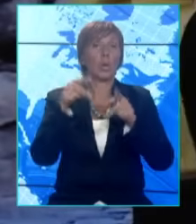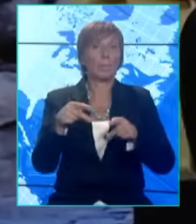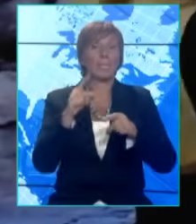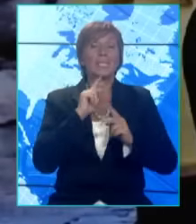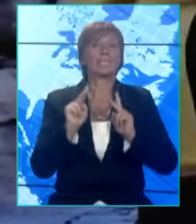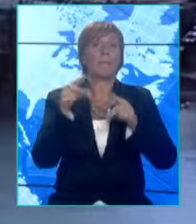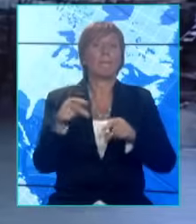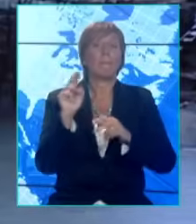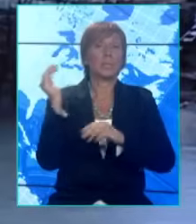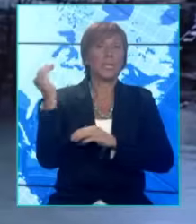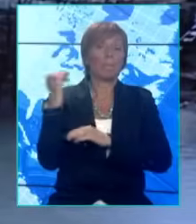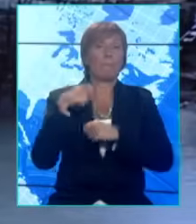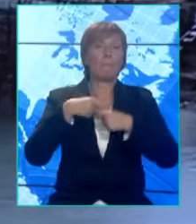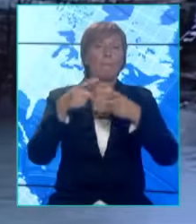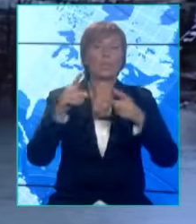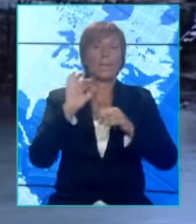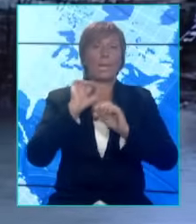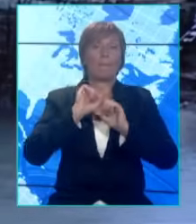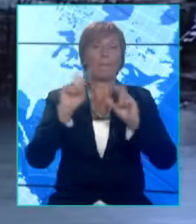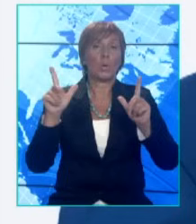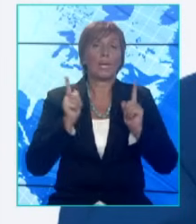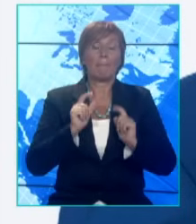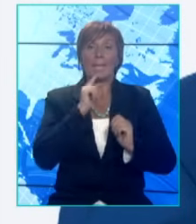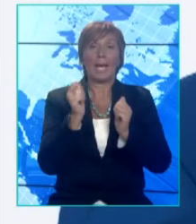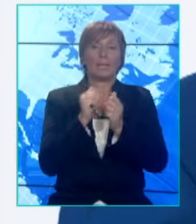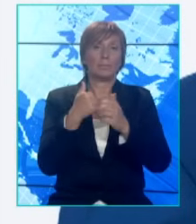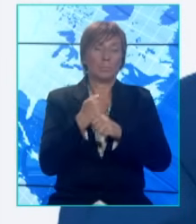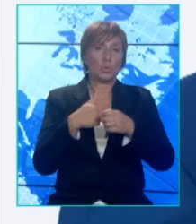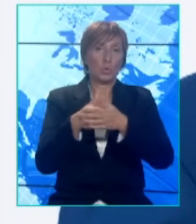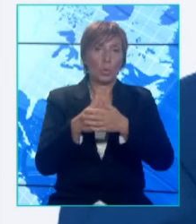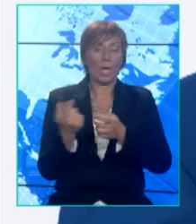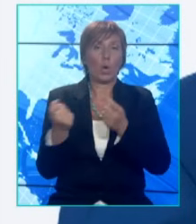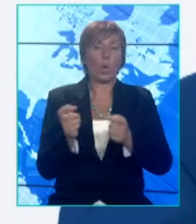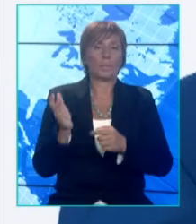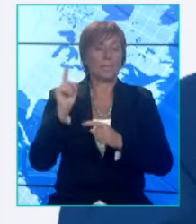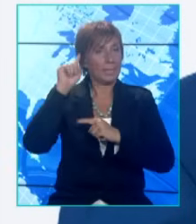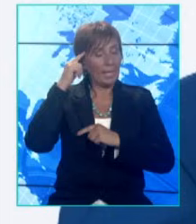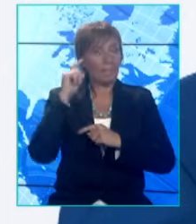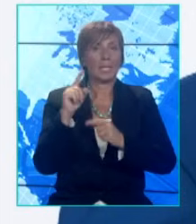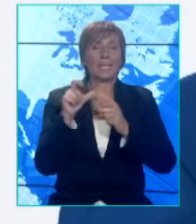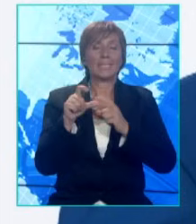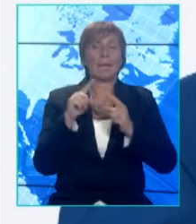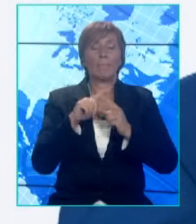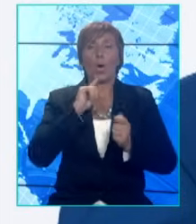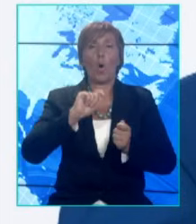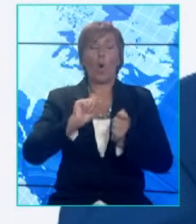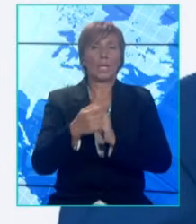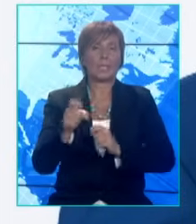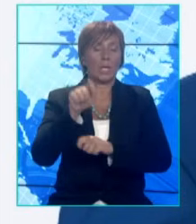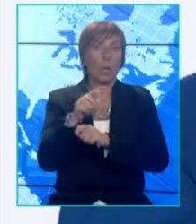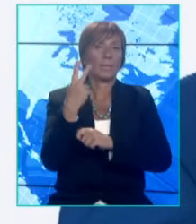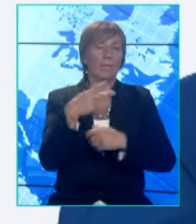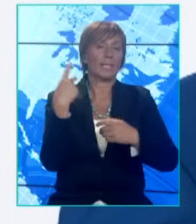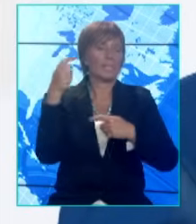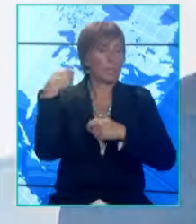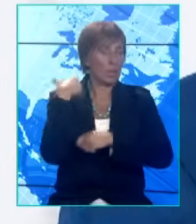Iz Mostara poslane poruke mira i suradnje. Gost Dnevnika Salem Marić, predsjednik Gradskog vijeća Mostar i organizacijskog odbora